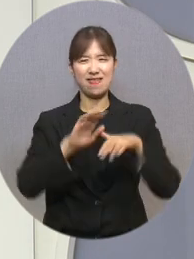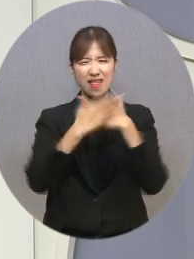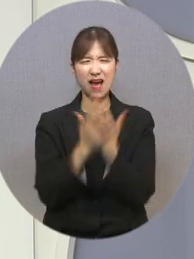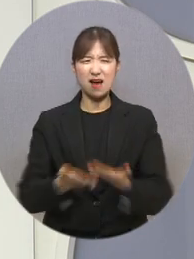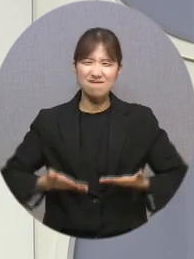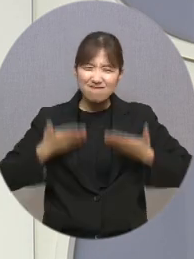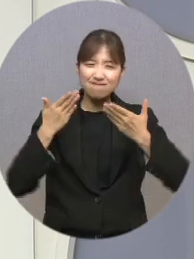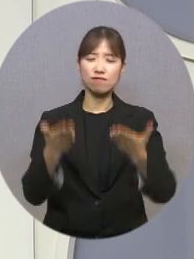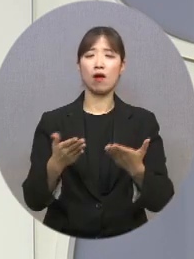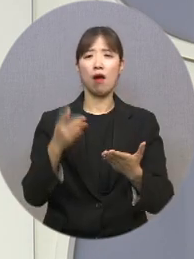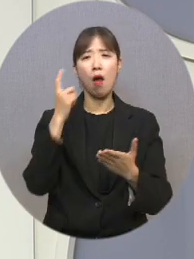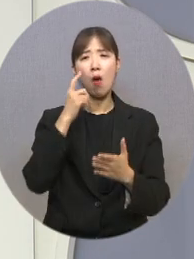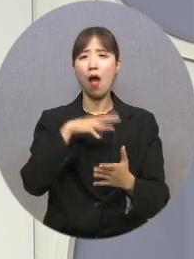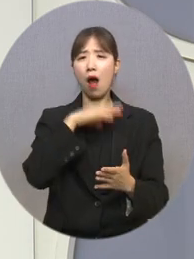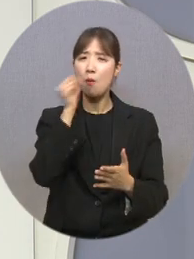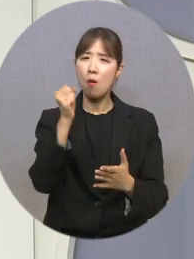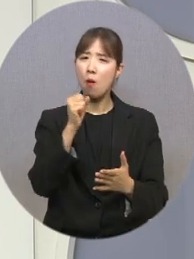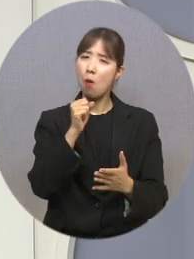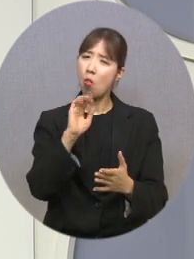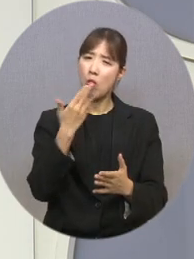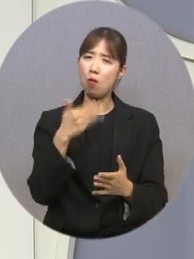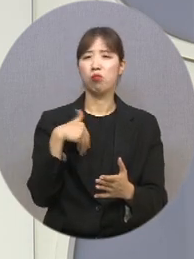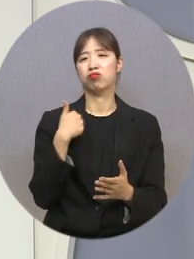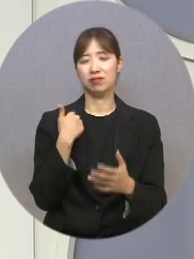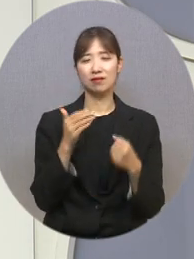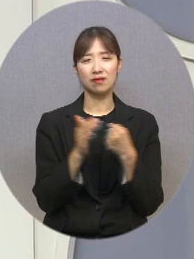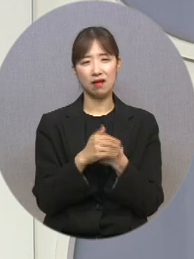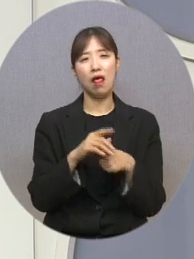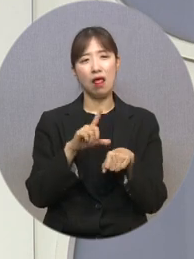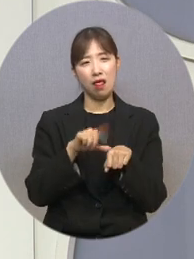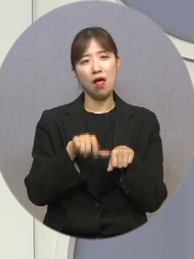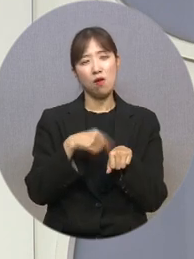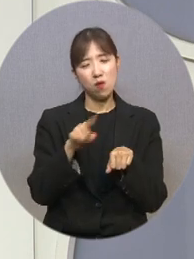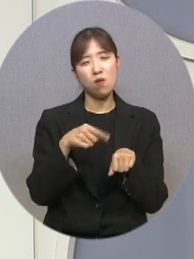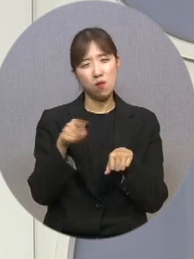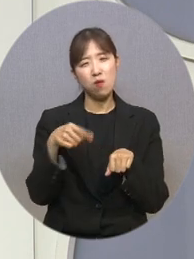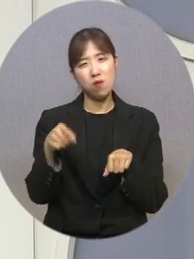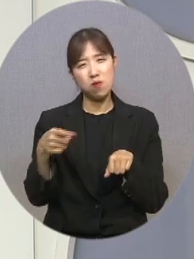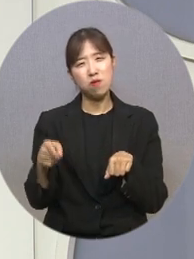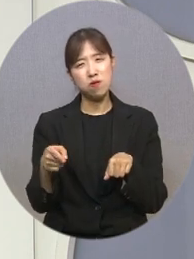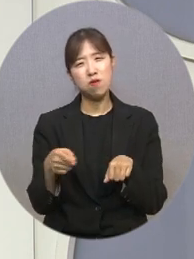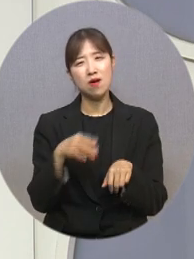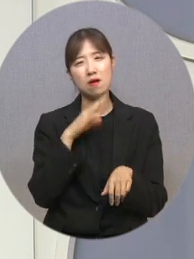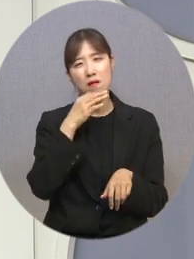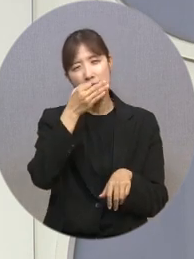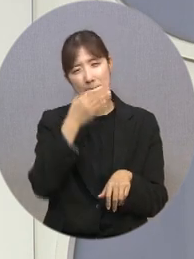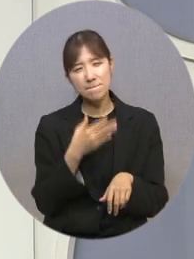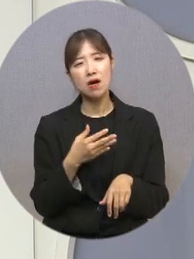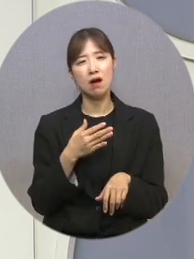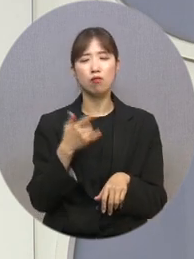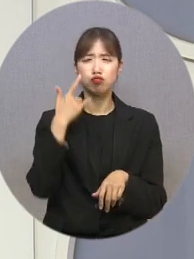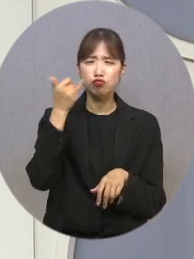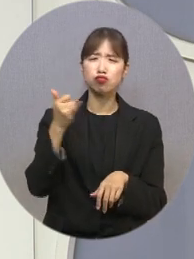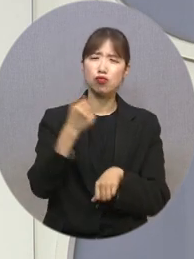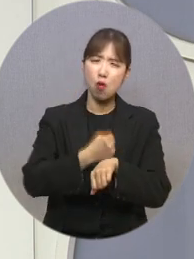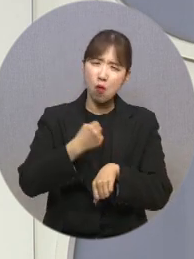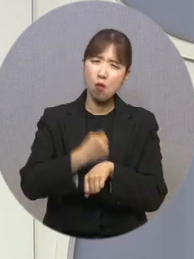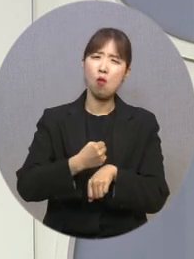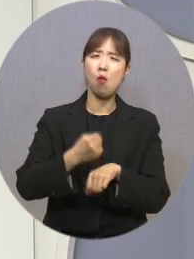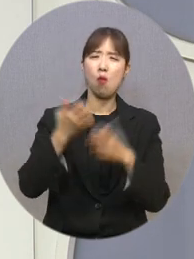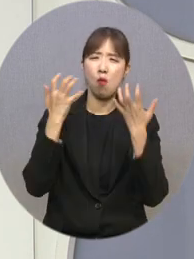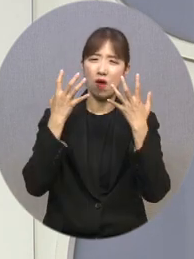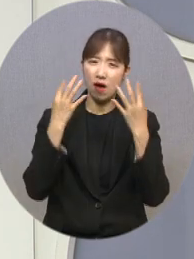합격한다는 보장이 없으니까. 그렇죠. 그리고 그냥 계속 세월은 흘러가고 굉장히 그런 상황에서 그리고 어렵게 또 부모님들 고생하시는데 그런 걸